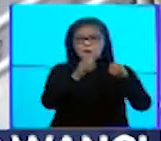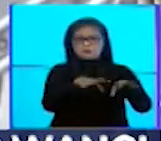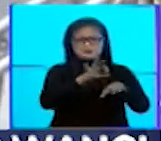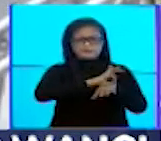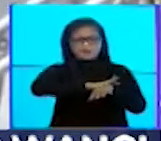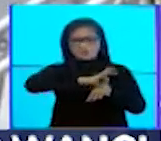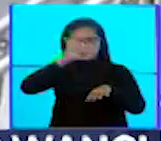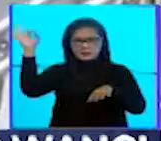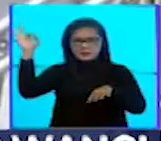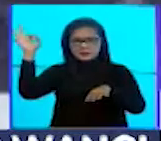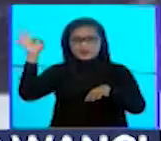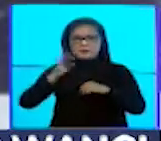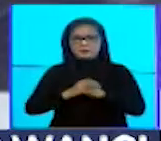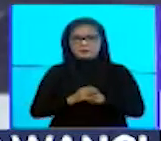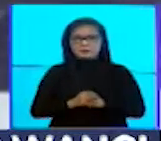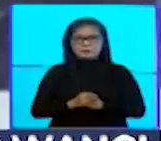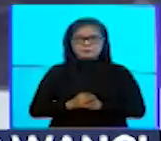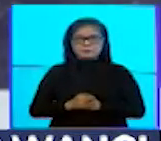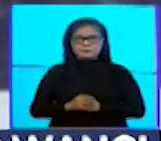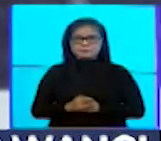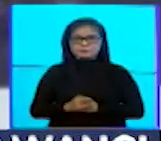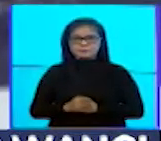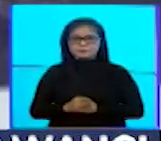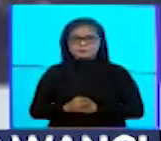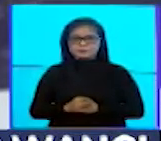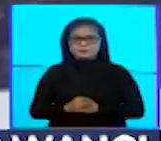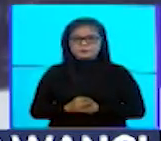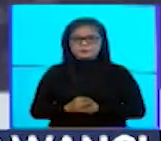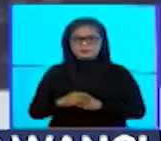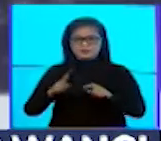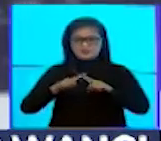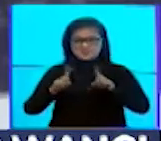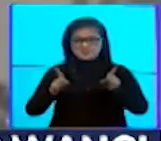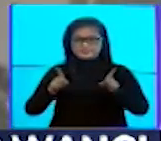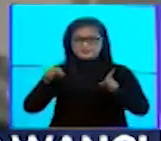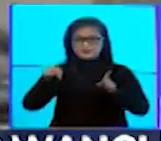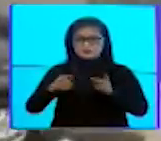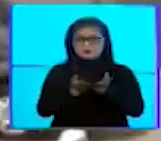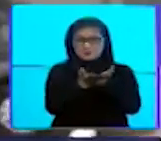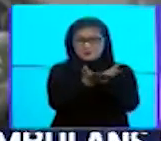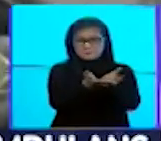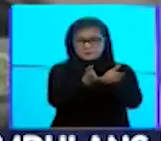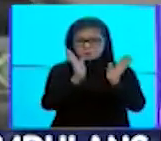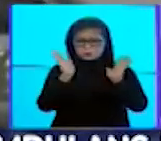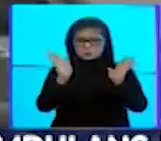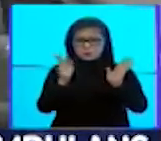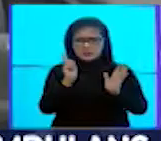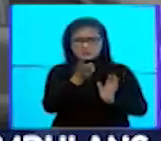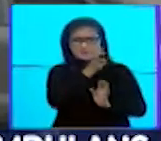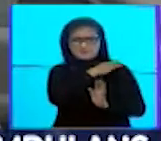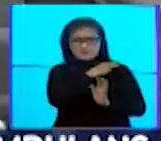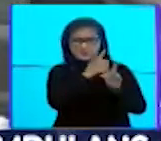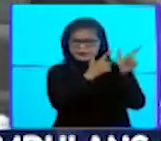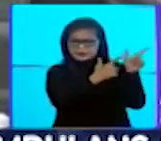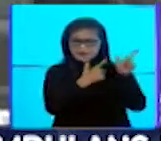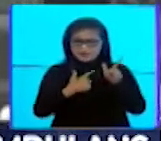TNI Angkatan Laut KRI Nanggala 402. Namun sesaat setelah berlabuh terlihat sejumlah prajurit TNI yang turun dengan membawa